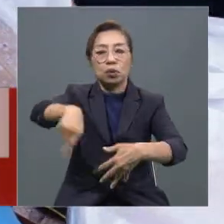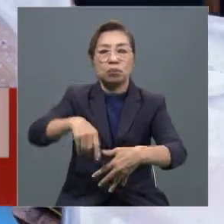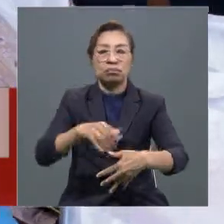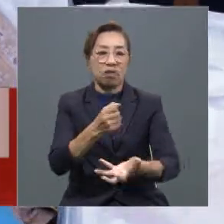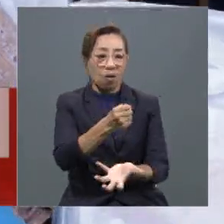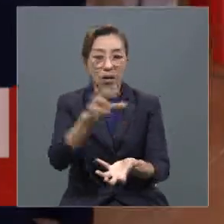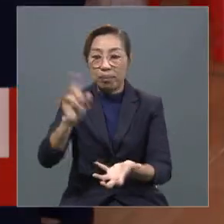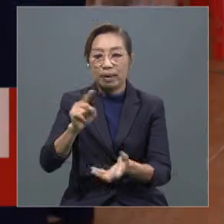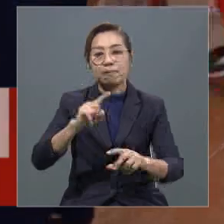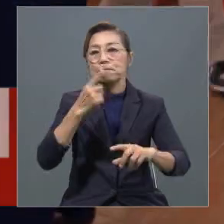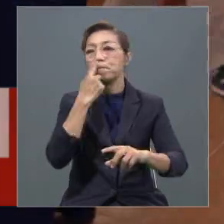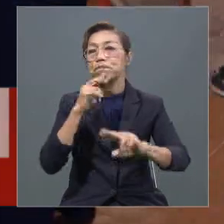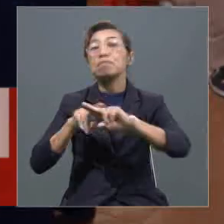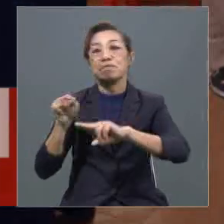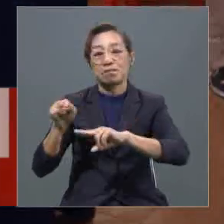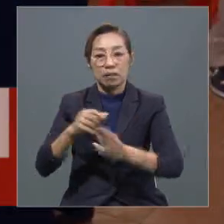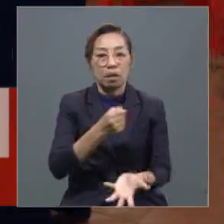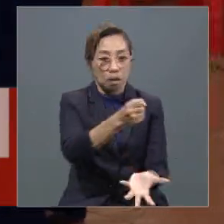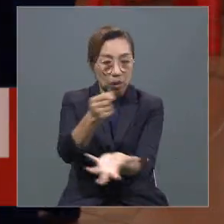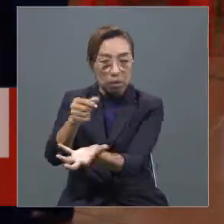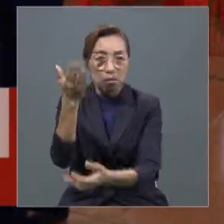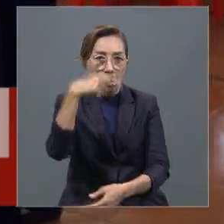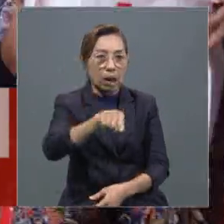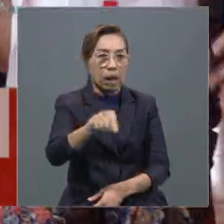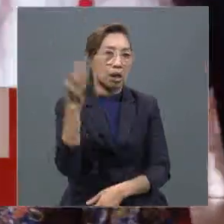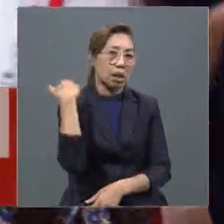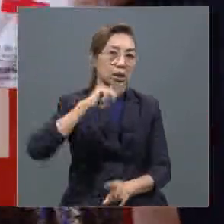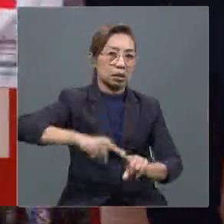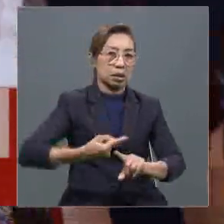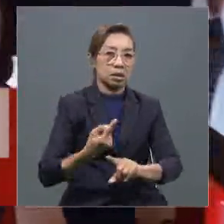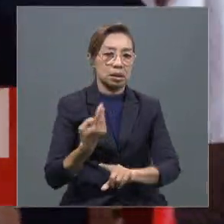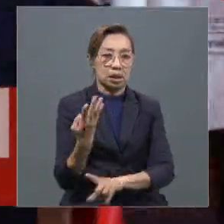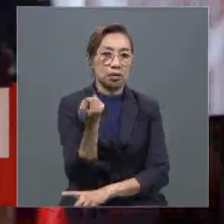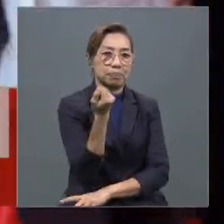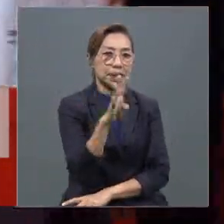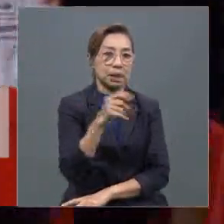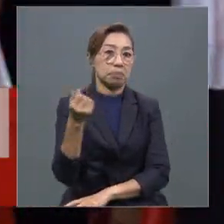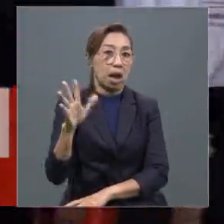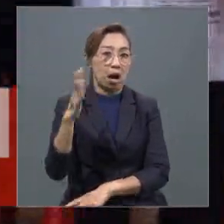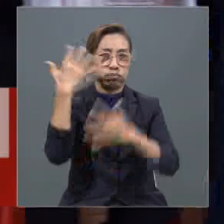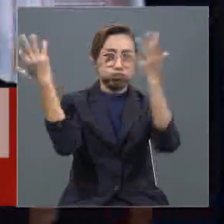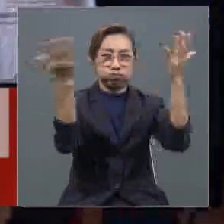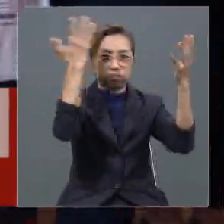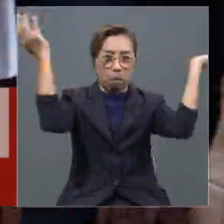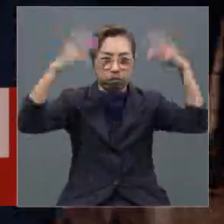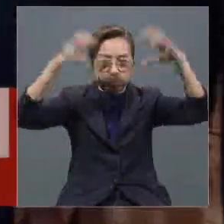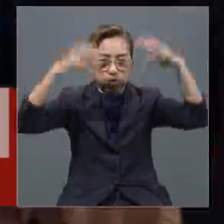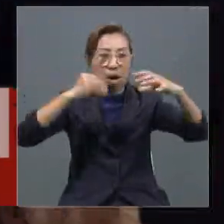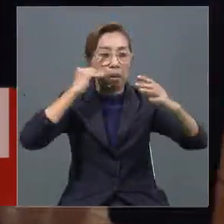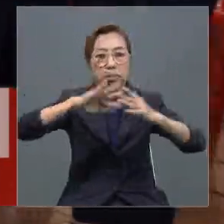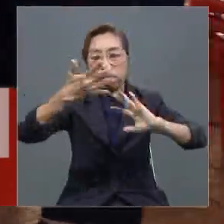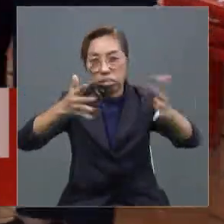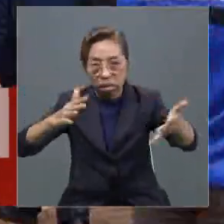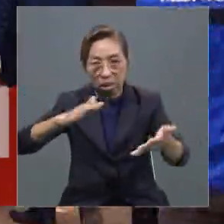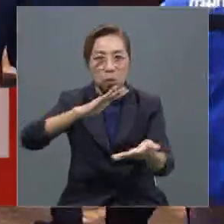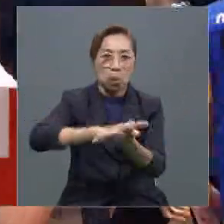จากเมื่อช่วงเย็นของวันที่ 14แล้วก็15เมษายนเกิดพายุฤดูร้อนพัดถล่มบ้านเรือนประชาชนมีทั้งวัดแล้วก็โรงเรียนเสียหาย